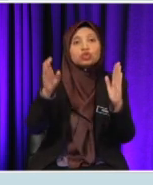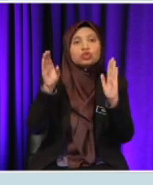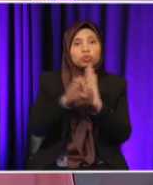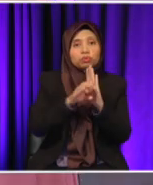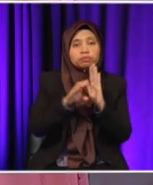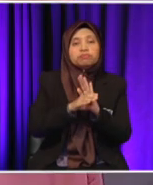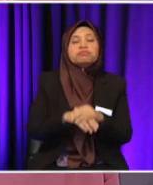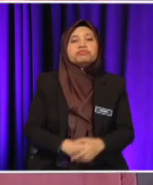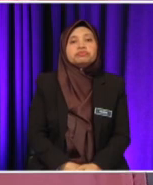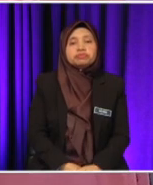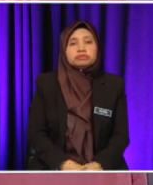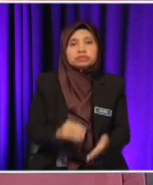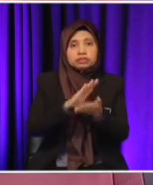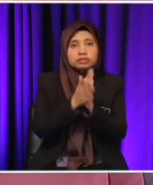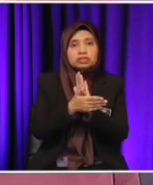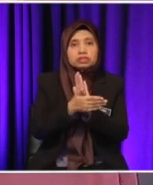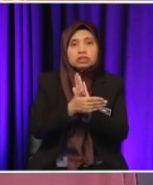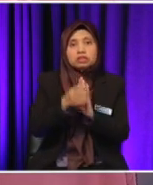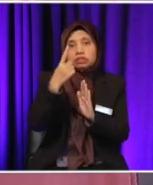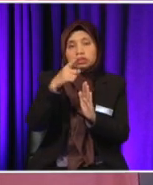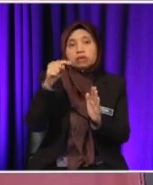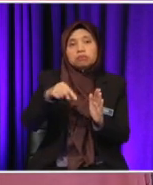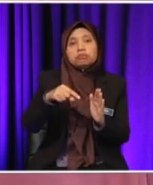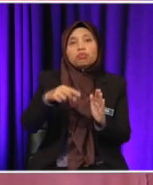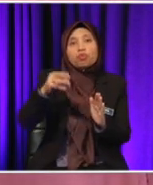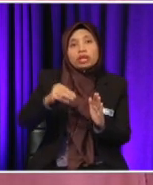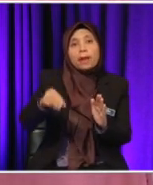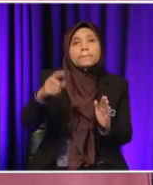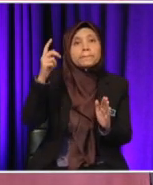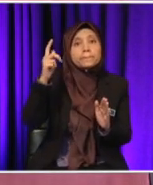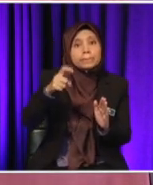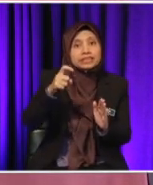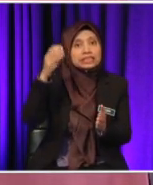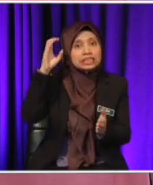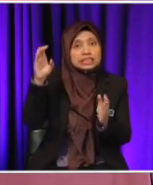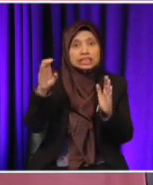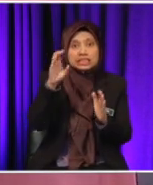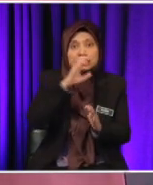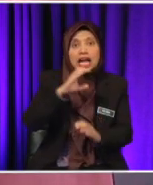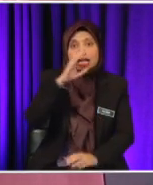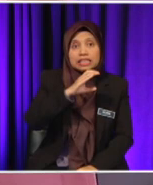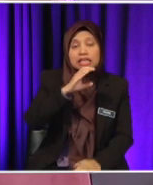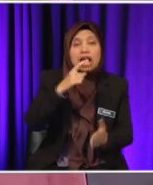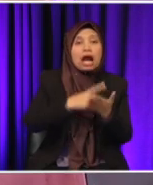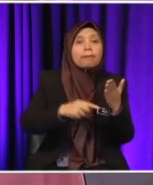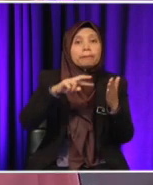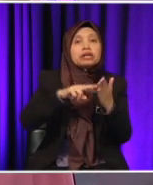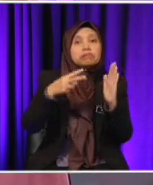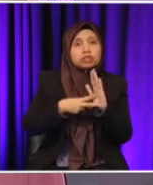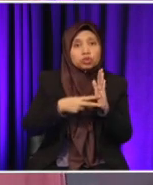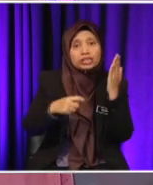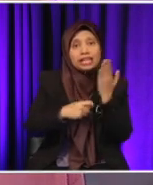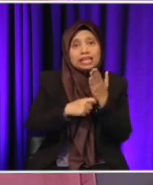yang dikeluarkan jadinya untuk di sini cari yang diminta adalah Apa maksud teknik monolog